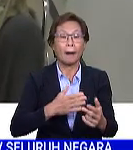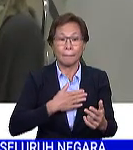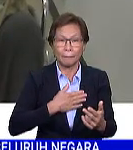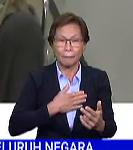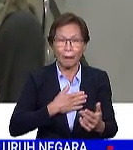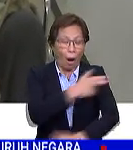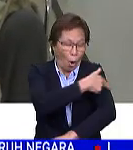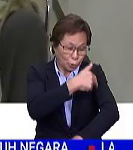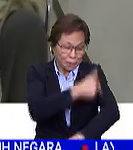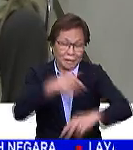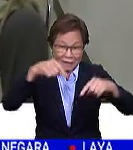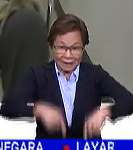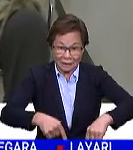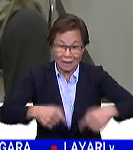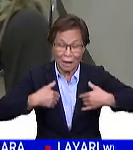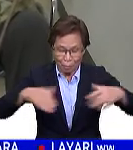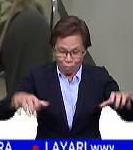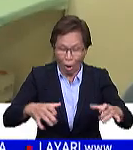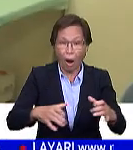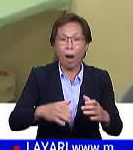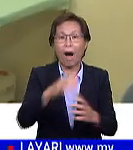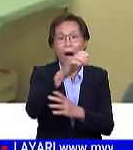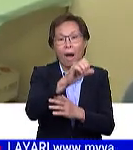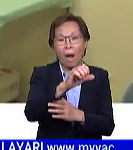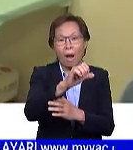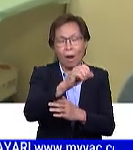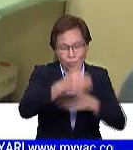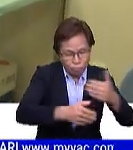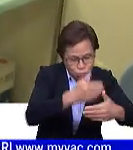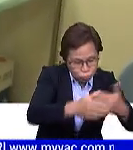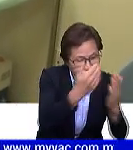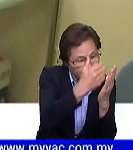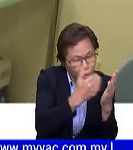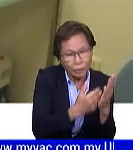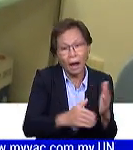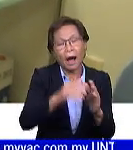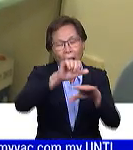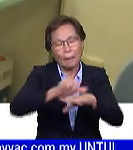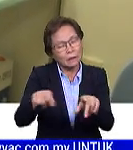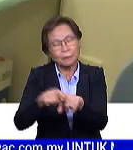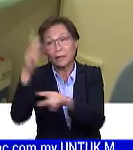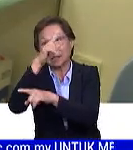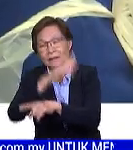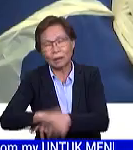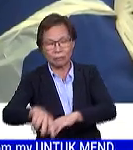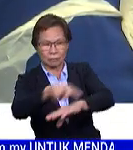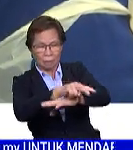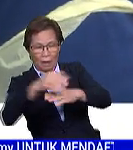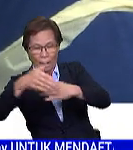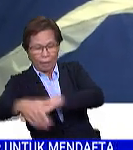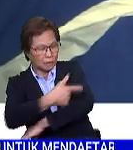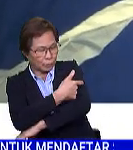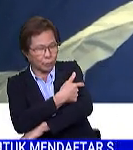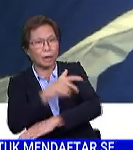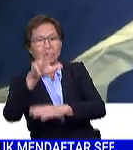di hospital ini juga dilakukan mengikut prosedur dan amalan yang sama di PPV kerajaan, termasuk pemantauan selepas suntikan